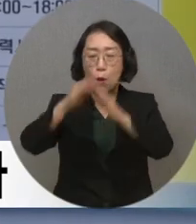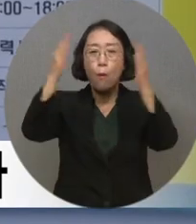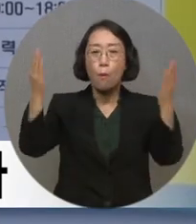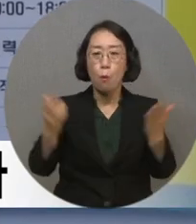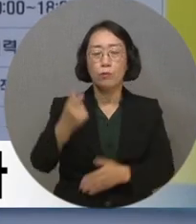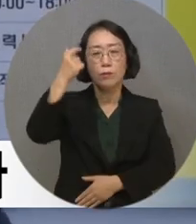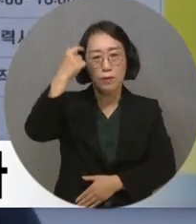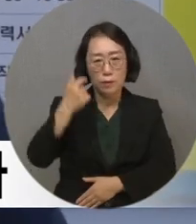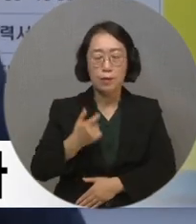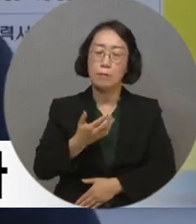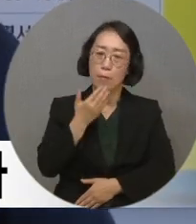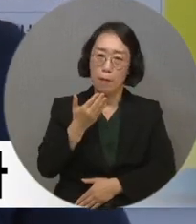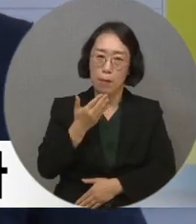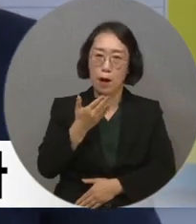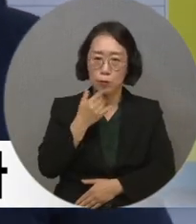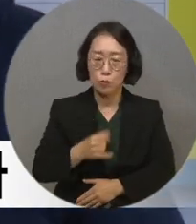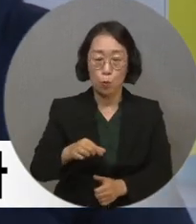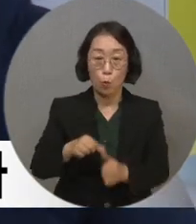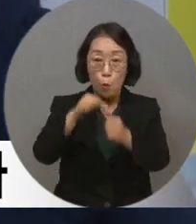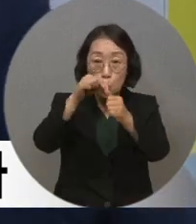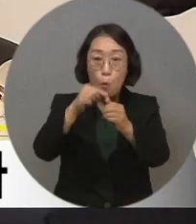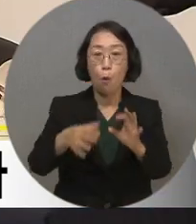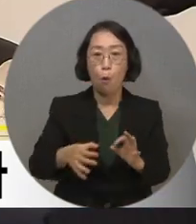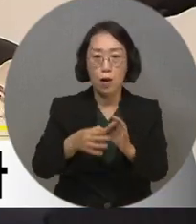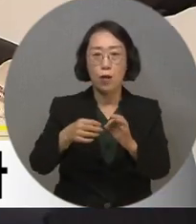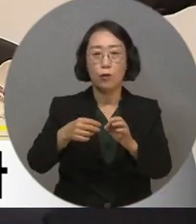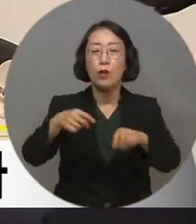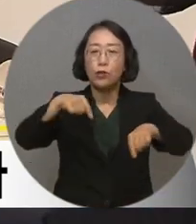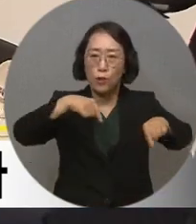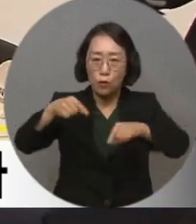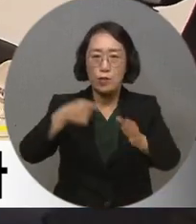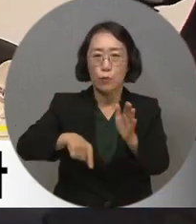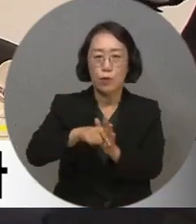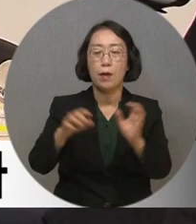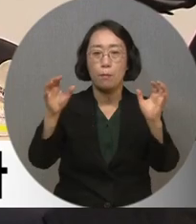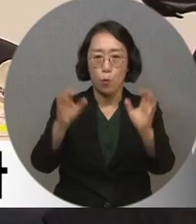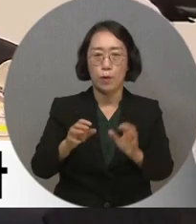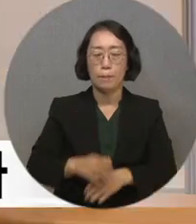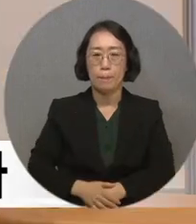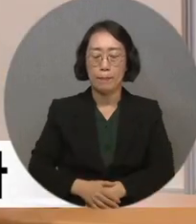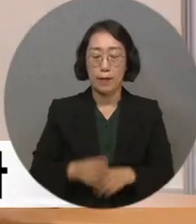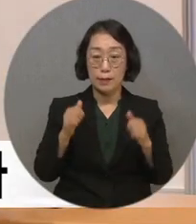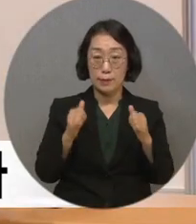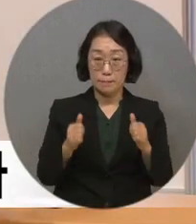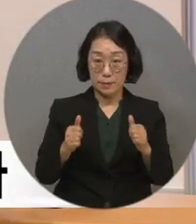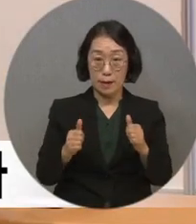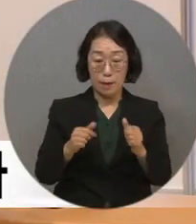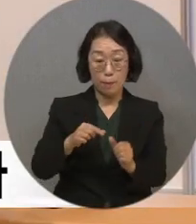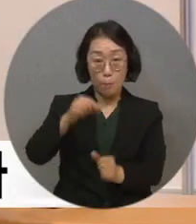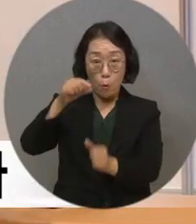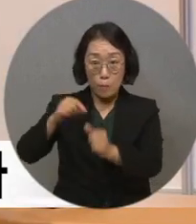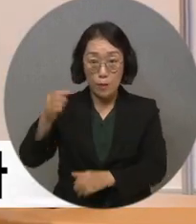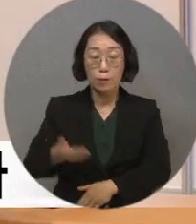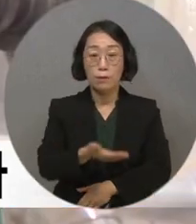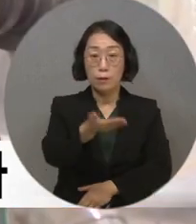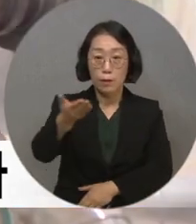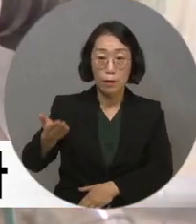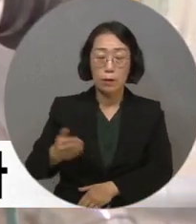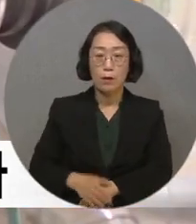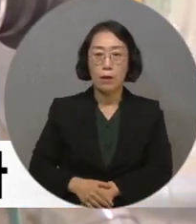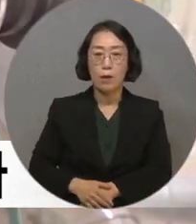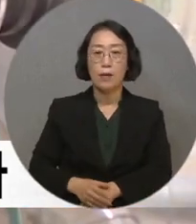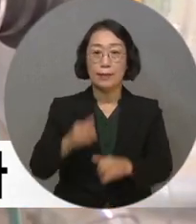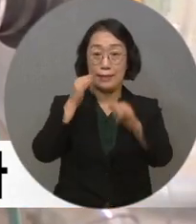체감할 수 있는 장애인 고용 정책을 마련하기 위해 열렸습니다 심사를 통해 선정된 이들에게는 고용노동부